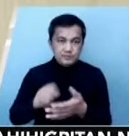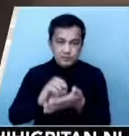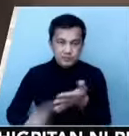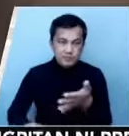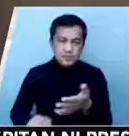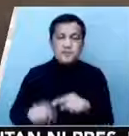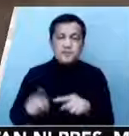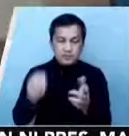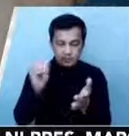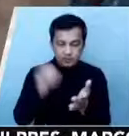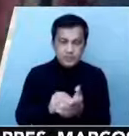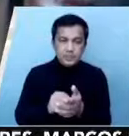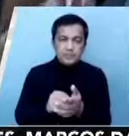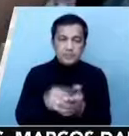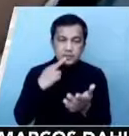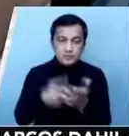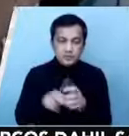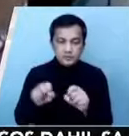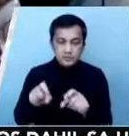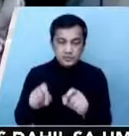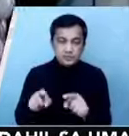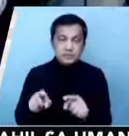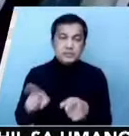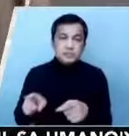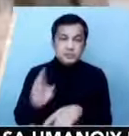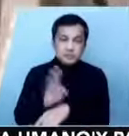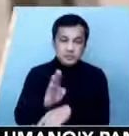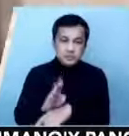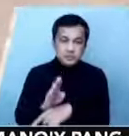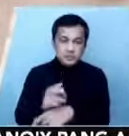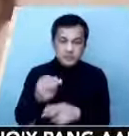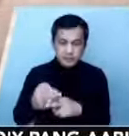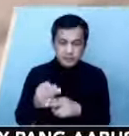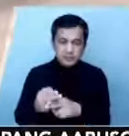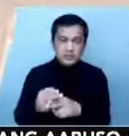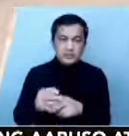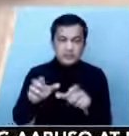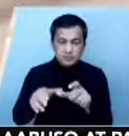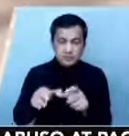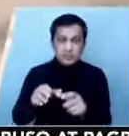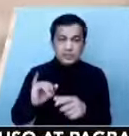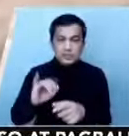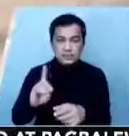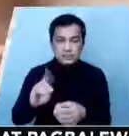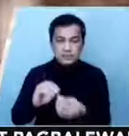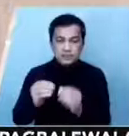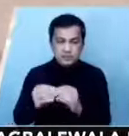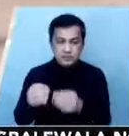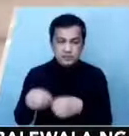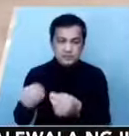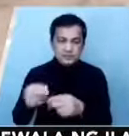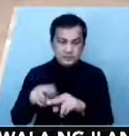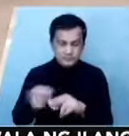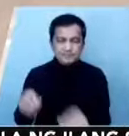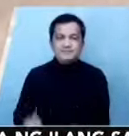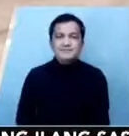record of sales ng establisimento ang pangalan at PWD ID number ng binigyan ng diskwento.